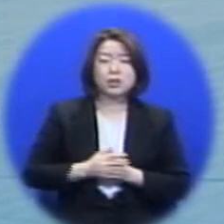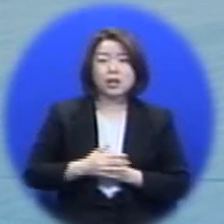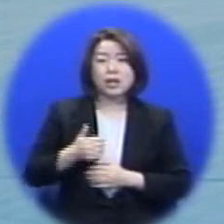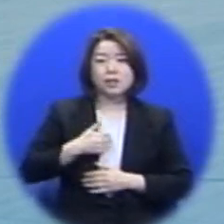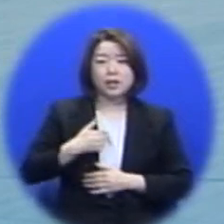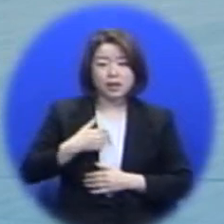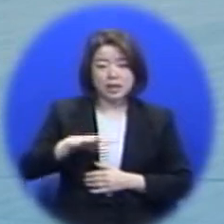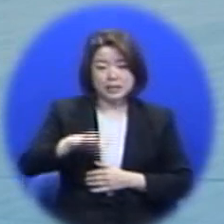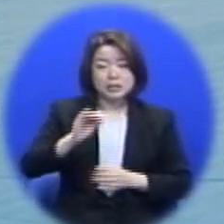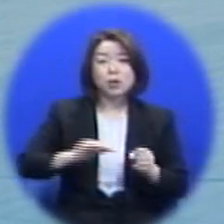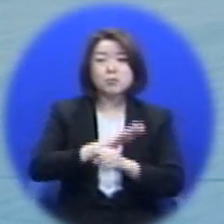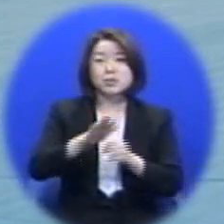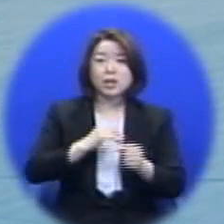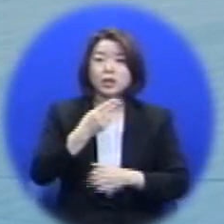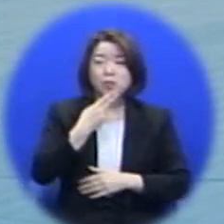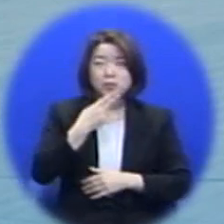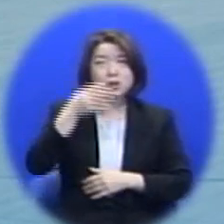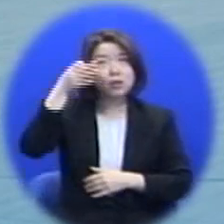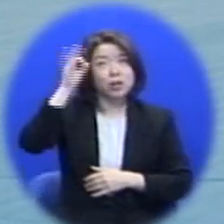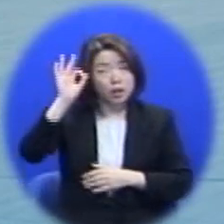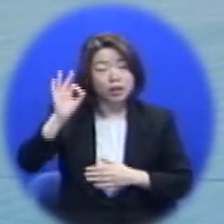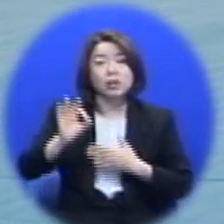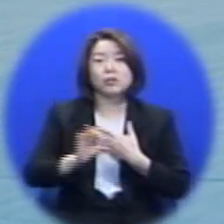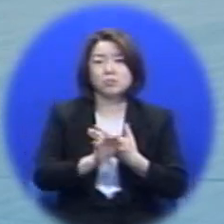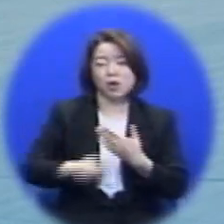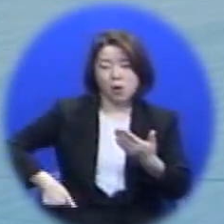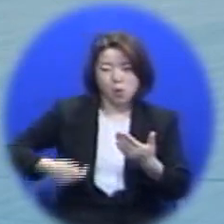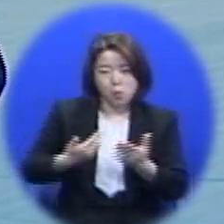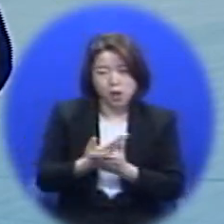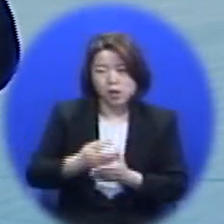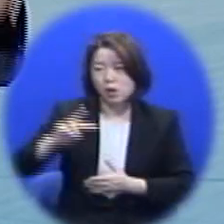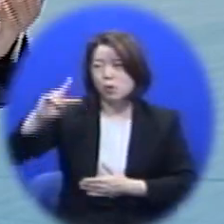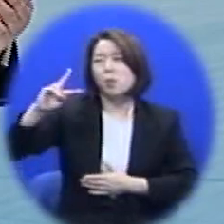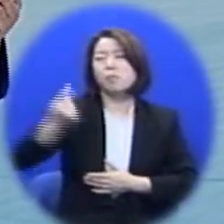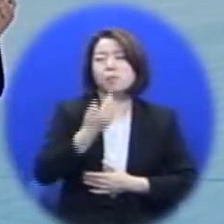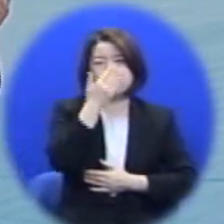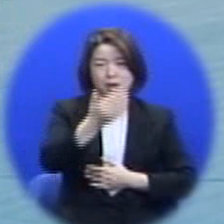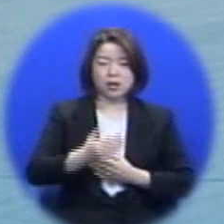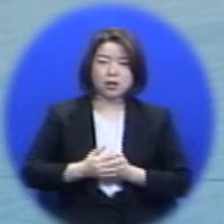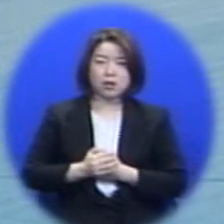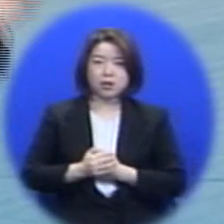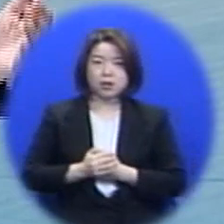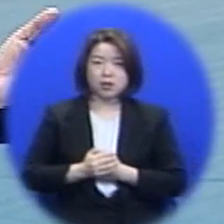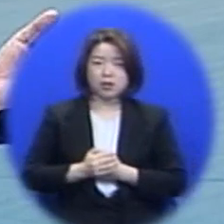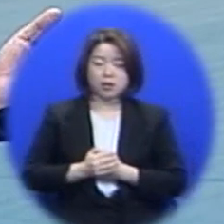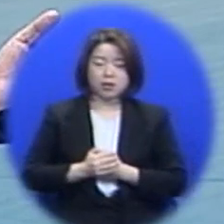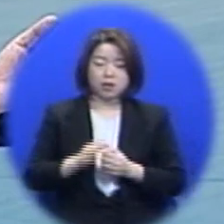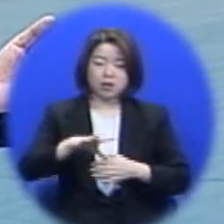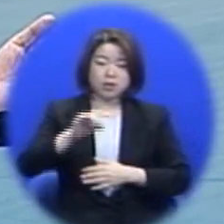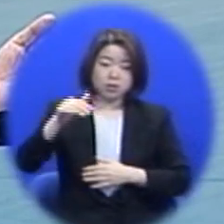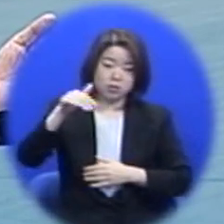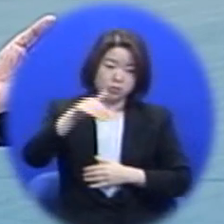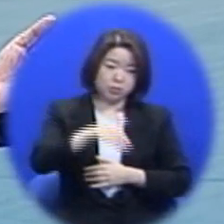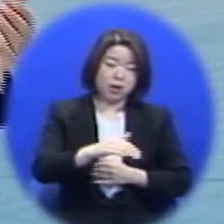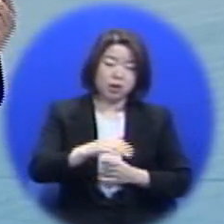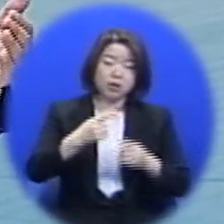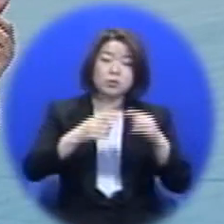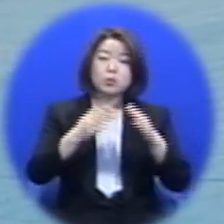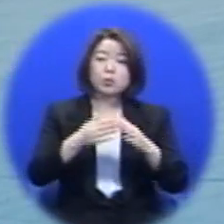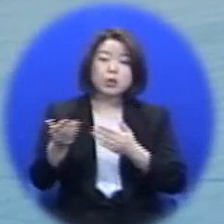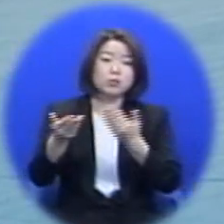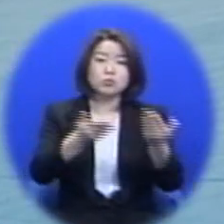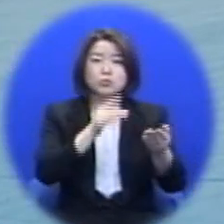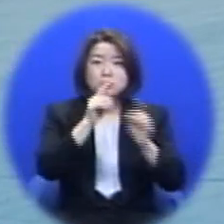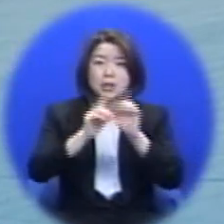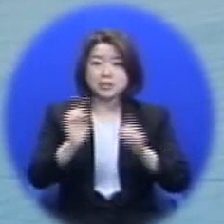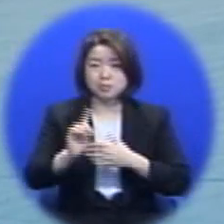사랑이었구나. 그래야 회개도 하고 돌이킬 수도 있잖아요. 예수님께서 에베소 교회에게 내린 처방이 무엇이냐? 5절